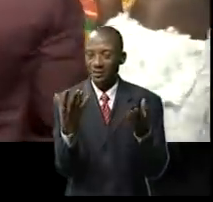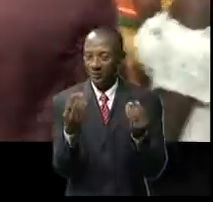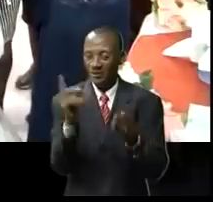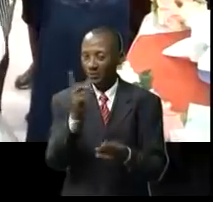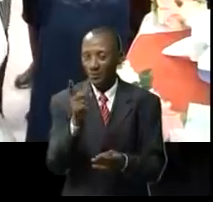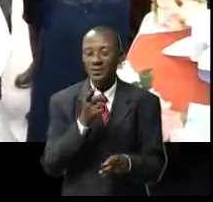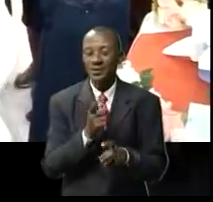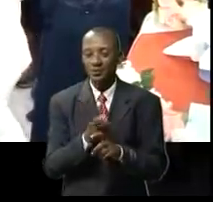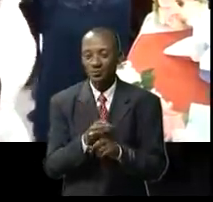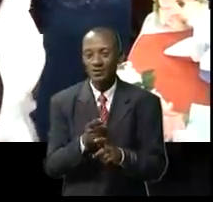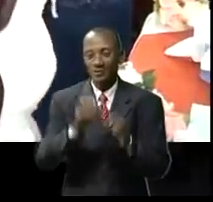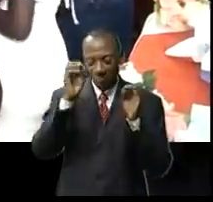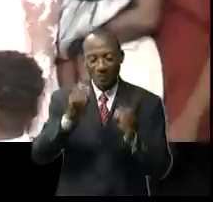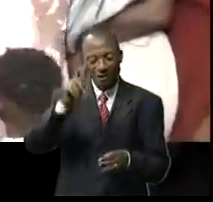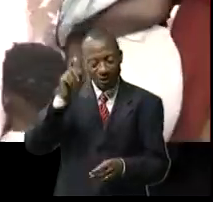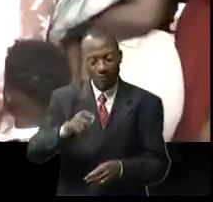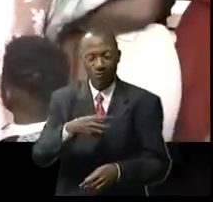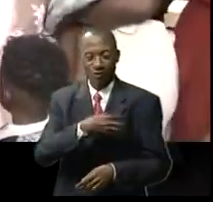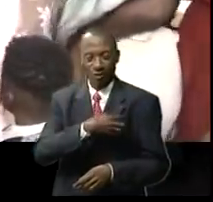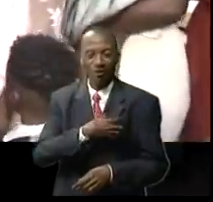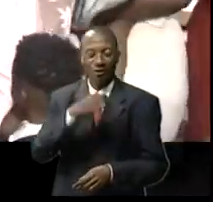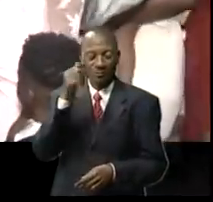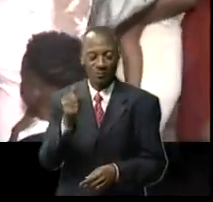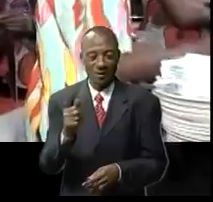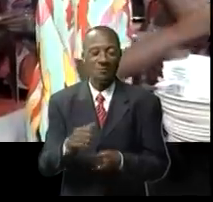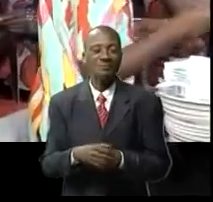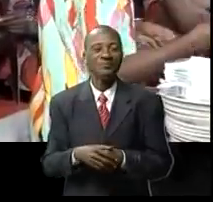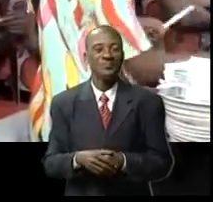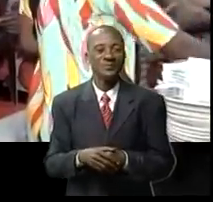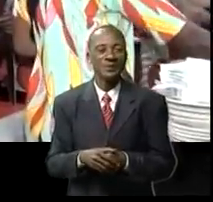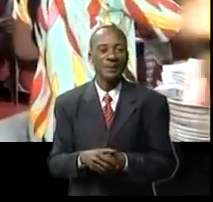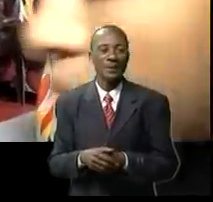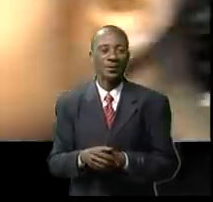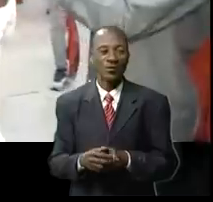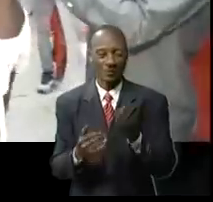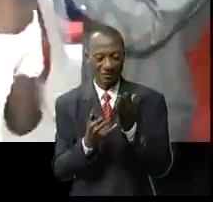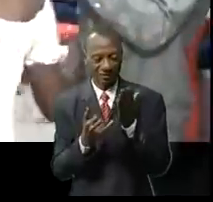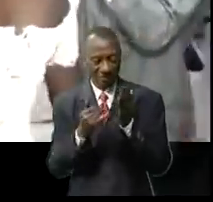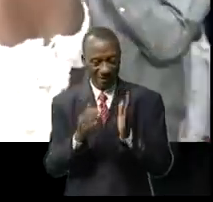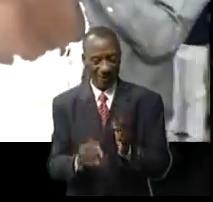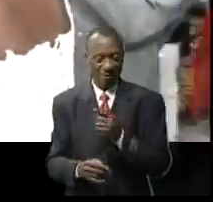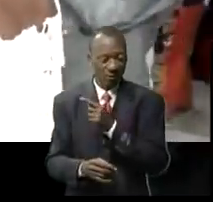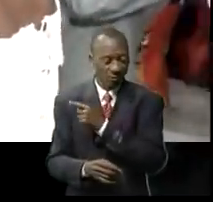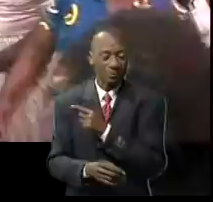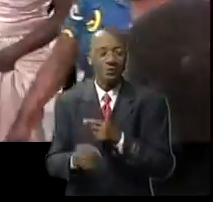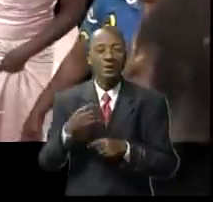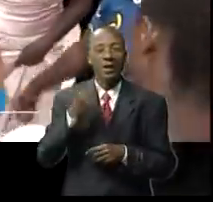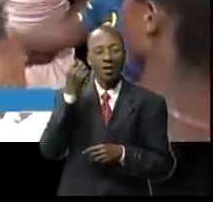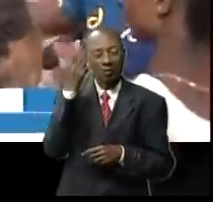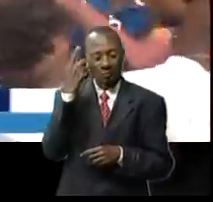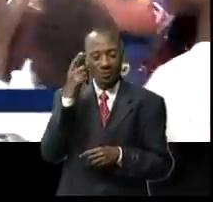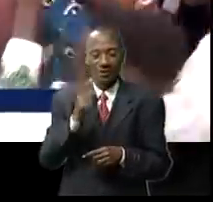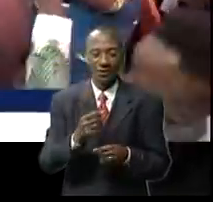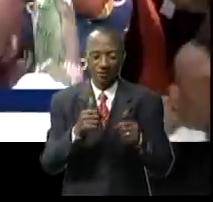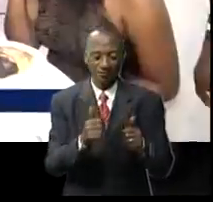suffit d'avoir une âme et sa sœur vient. L'ingénieur Tofunje Ochumbe Jirens l'a compris et a renoncé au célibat. Et comme